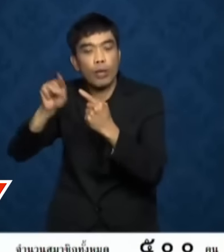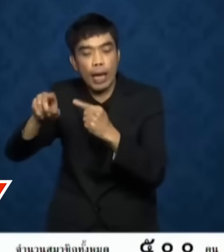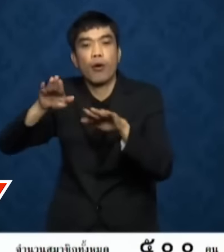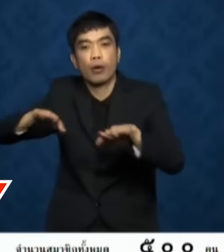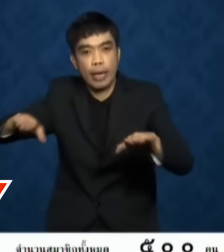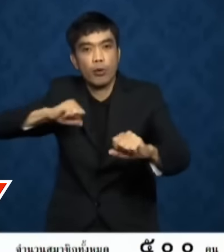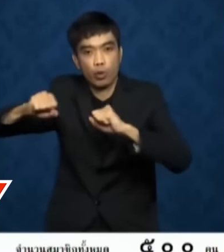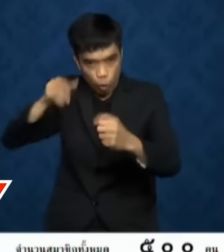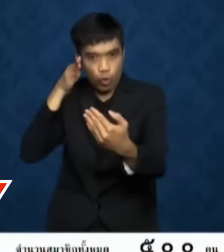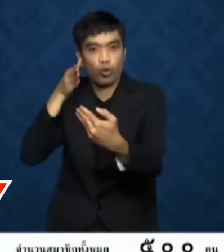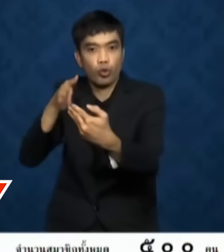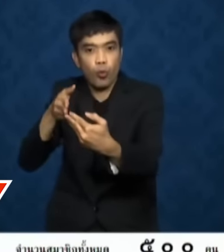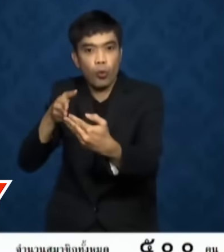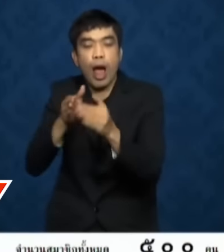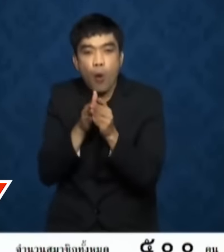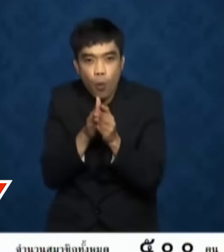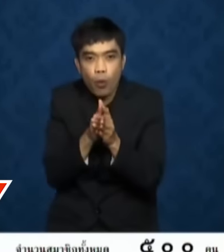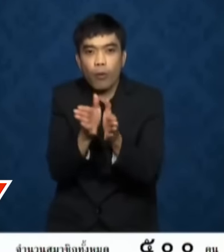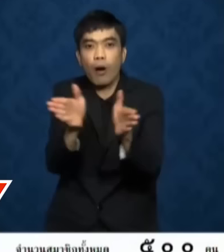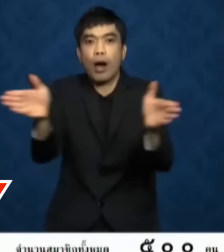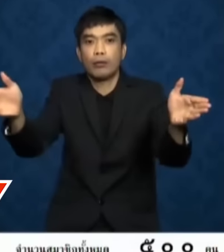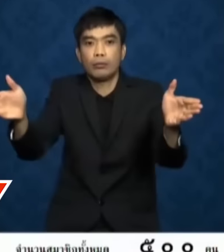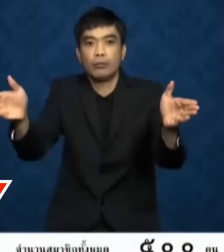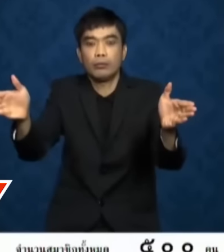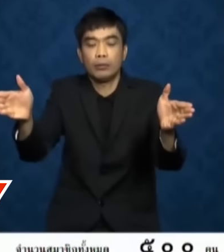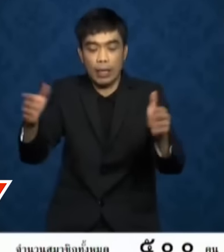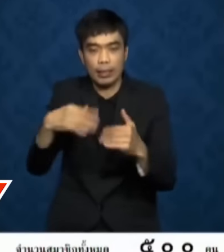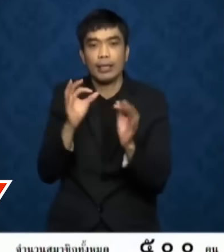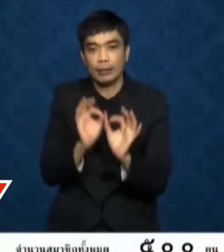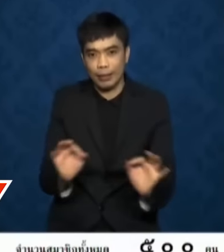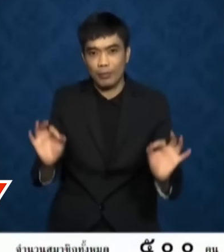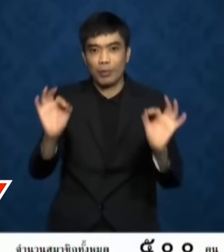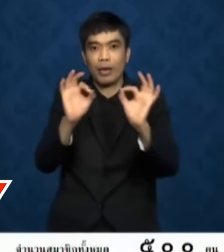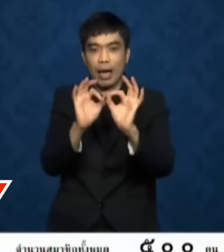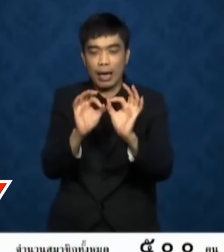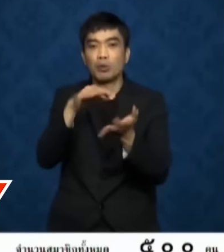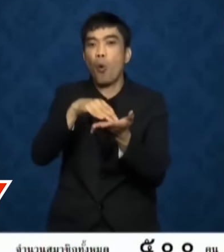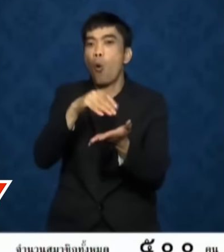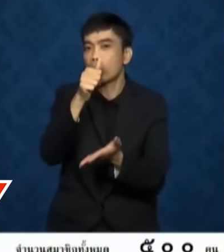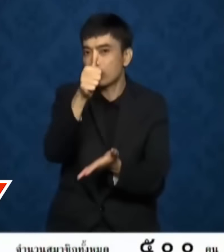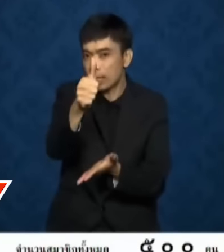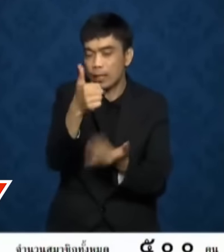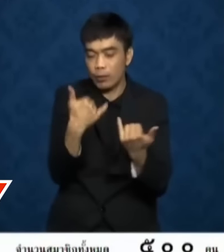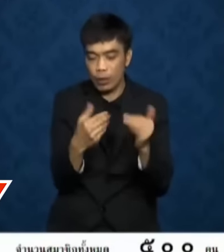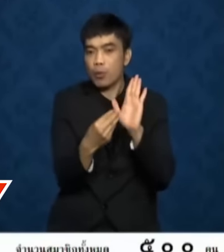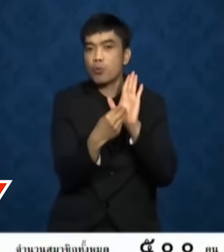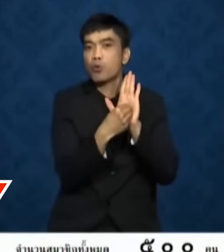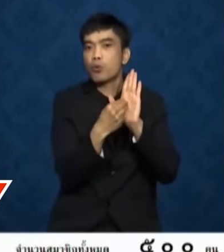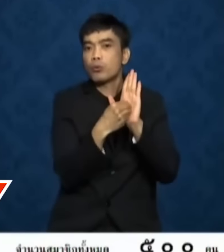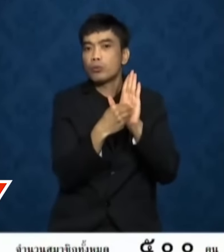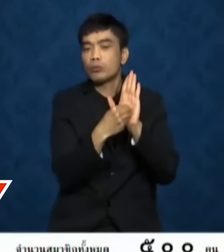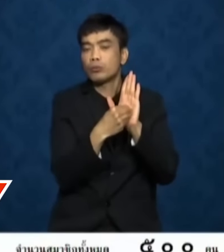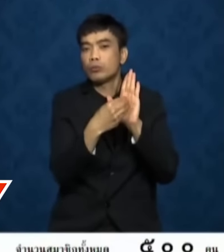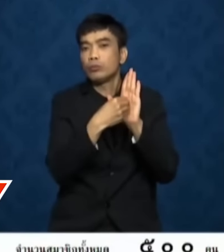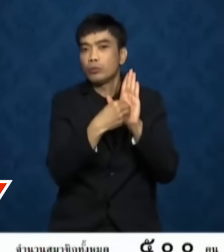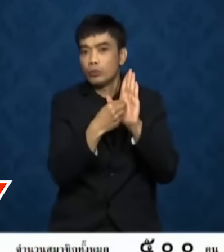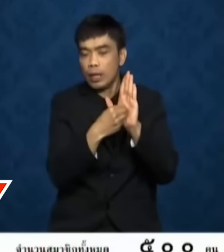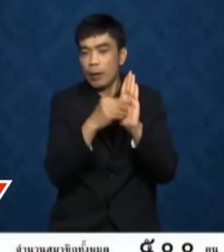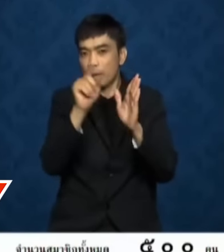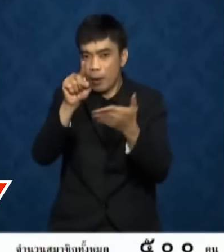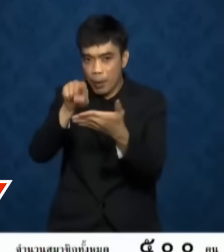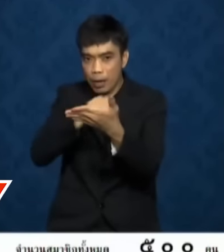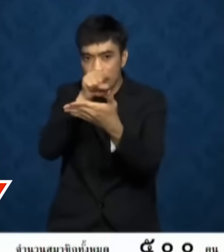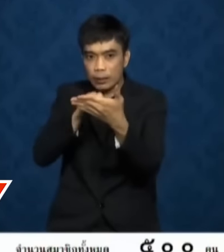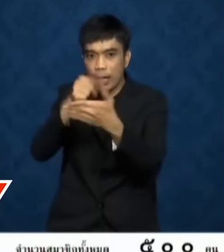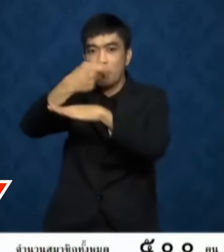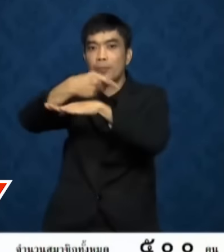างขึ้นกว่าที่เป็นอยู่เป็นนิมิตหมายที่ดีนะครับท่านประธานที่ตอนนี้ทางกทมเองก็ได้มีการเปิดให้มีการเลือกตั้งประธานส